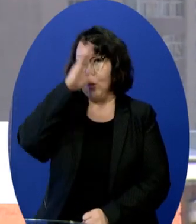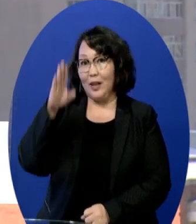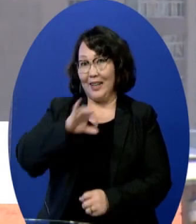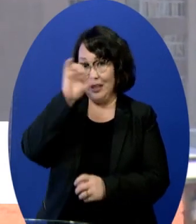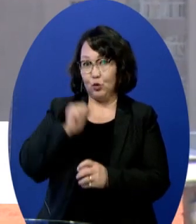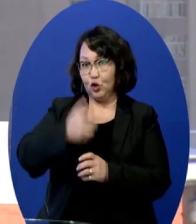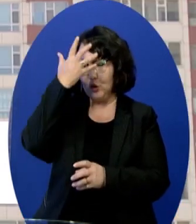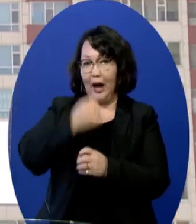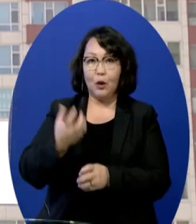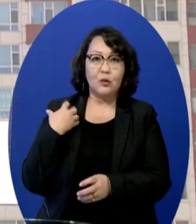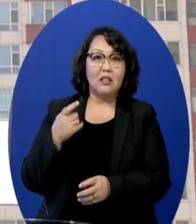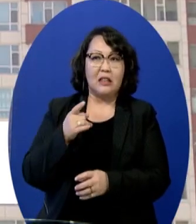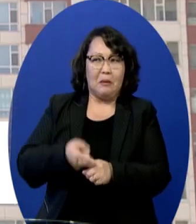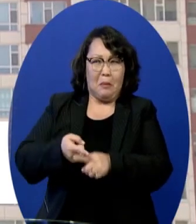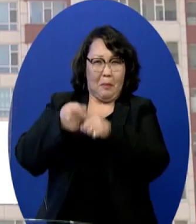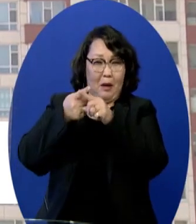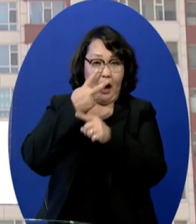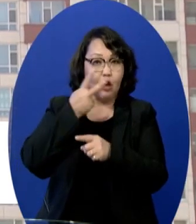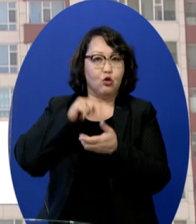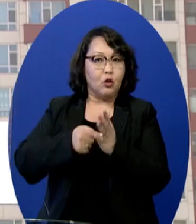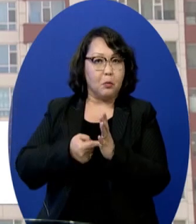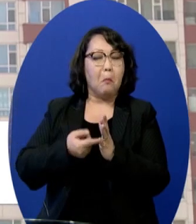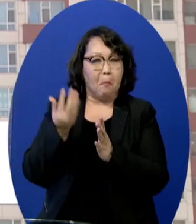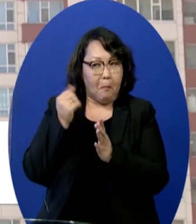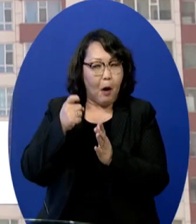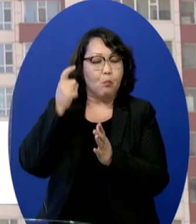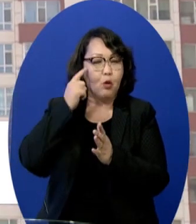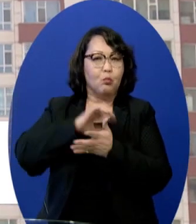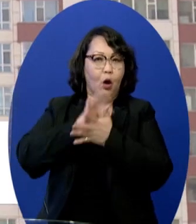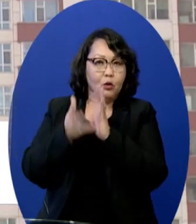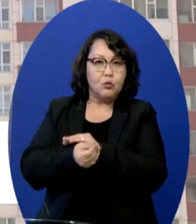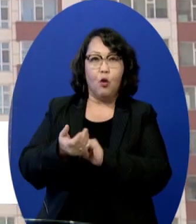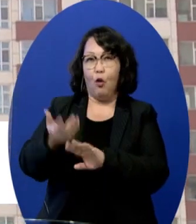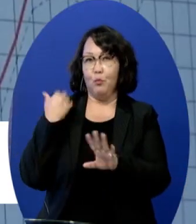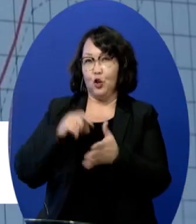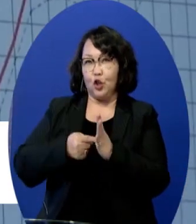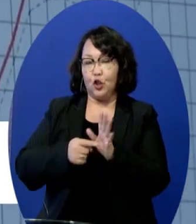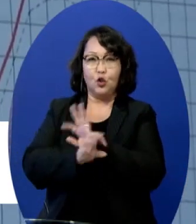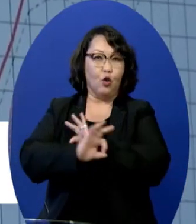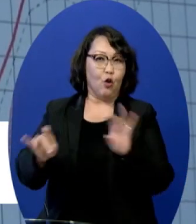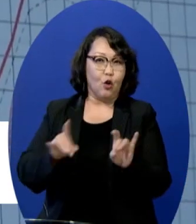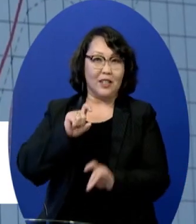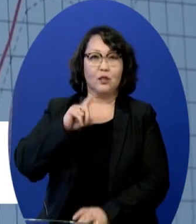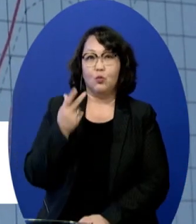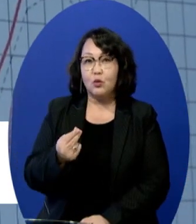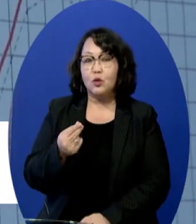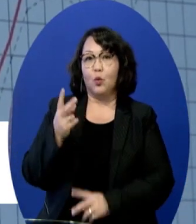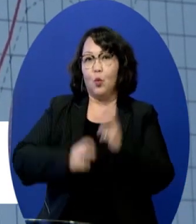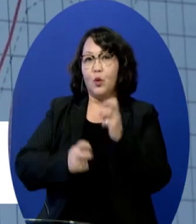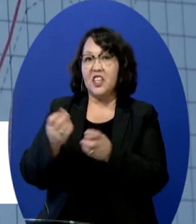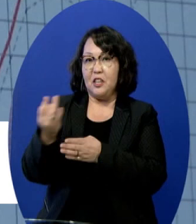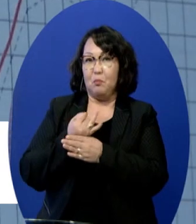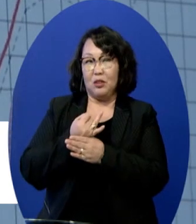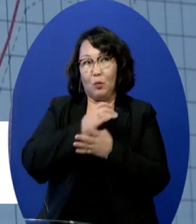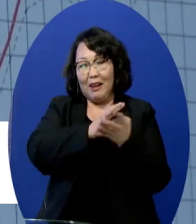гаргахад хэрэглээний хэмжээ нэмэгдэнэ гэж бол тооцож байсан. Гэхдээ хэрэглээ өмнөх тооцоолсон сэтэрч эрчим хүчний үйлдвэрлэл импортоос бол даваад